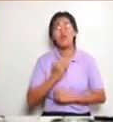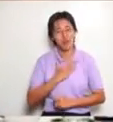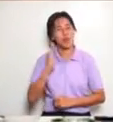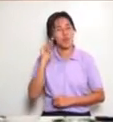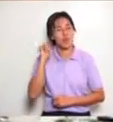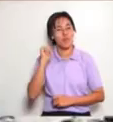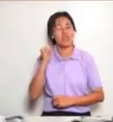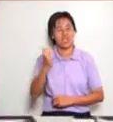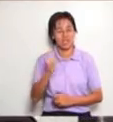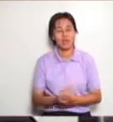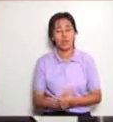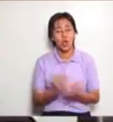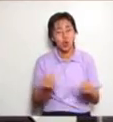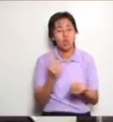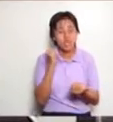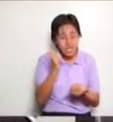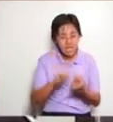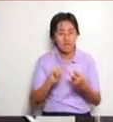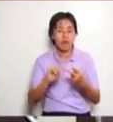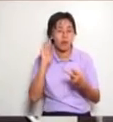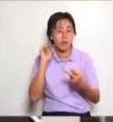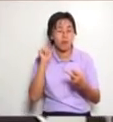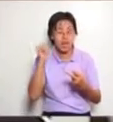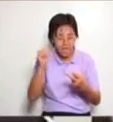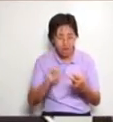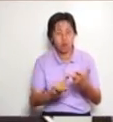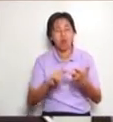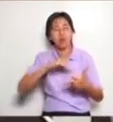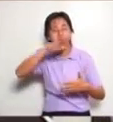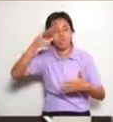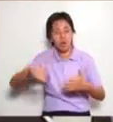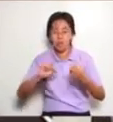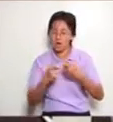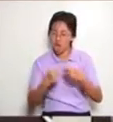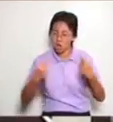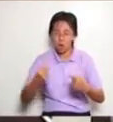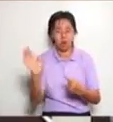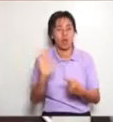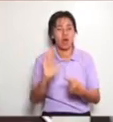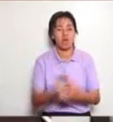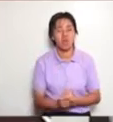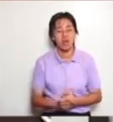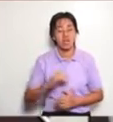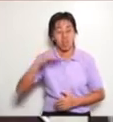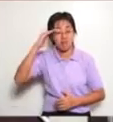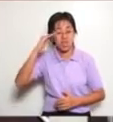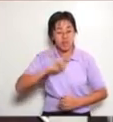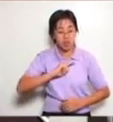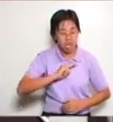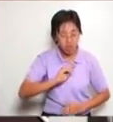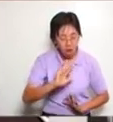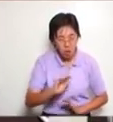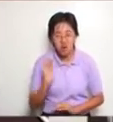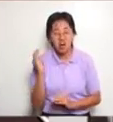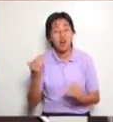ณ์นอกจเป็ลูกที่ดเพระแสทภูนแล้วพี่กับน้องไม่ควรถละกันถ้าน้องไม่จองห่องและพี่ไมเหนกัดตัว